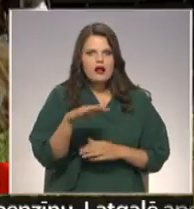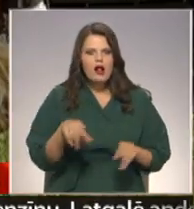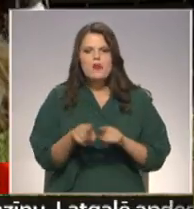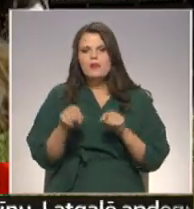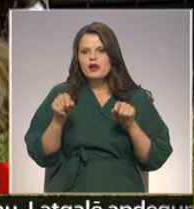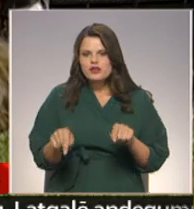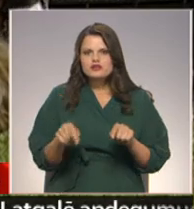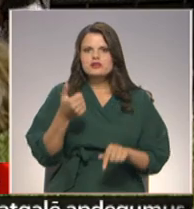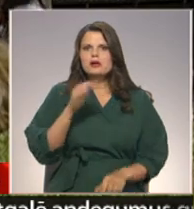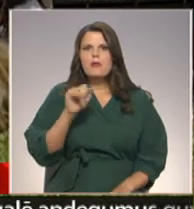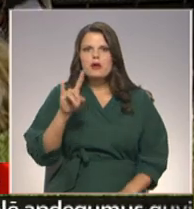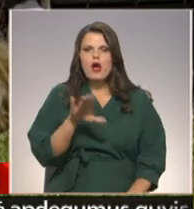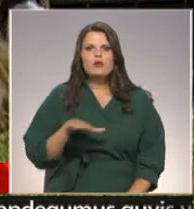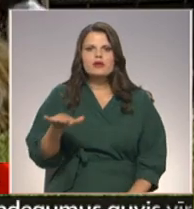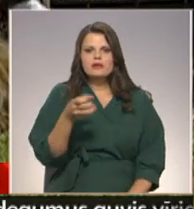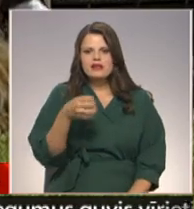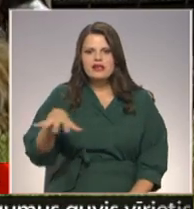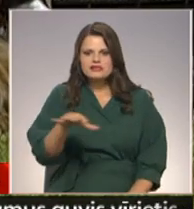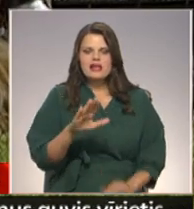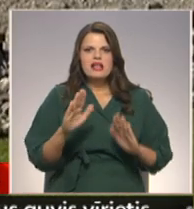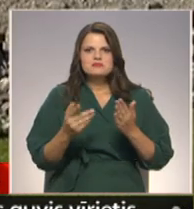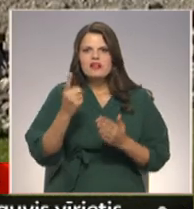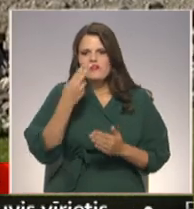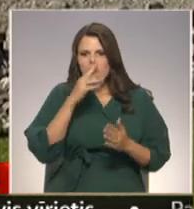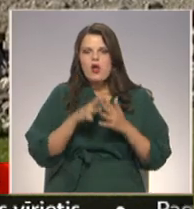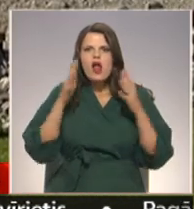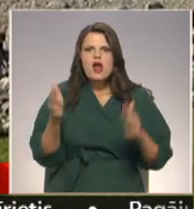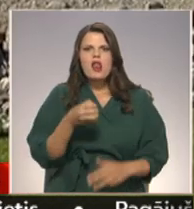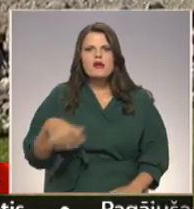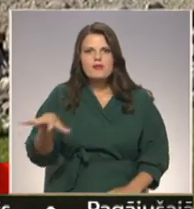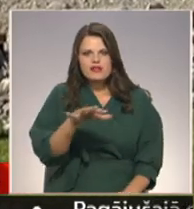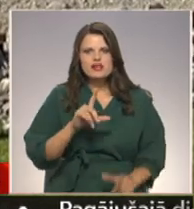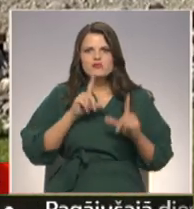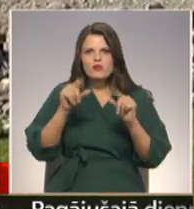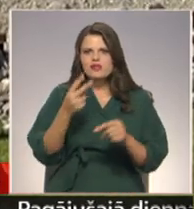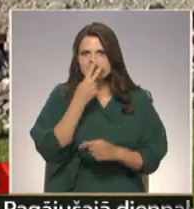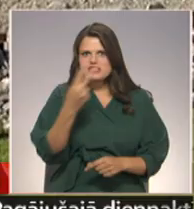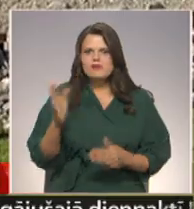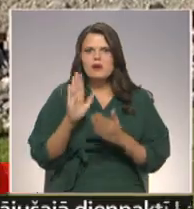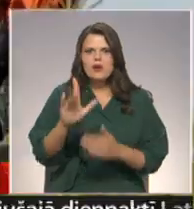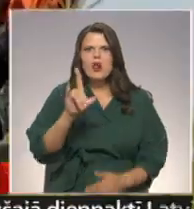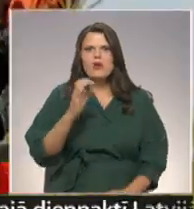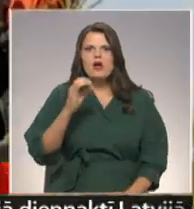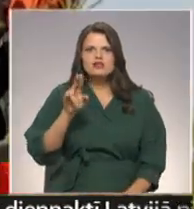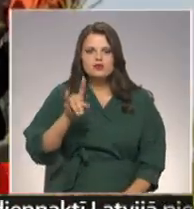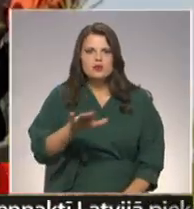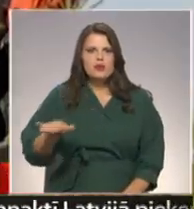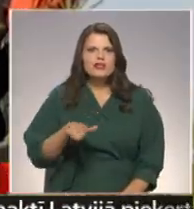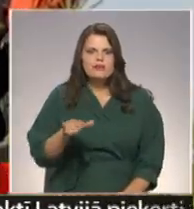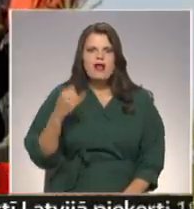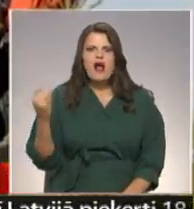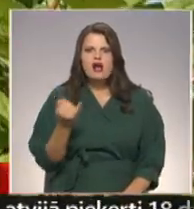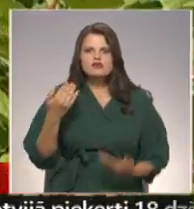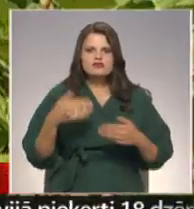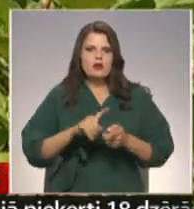arī šīs Gabarānu ģimenes dārzs. Savukārt viena no lielākajiem dārziem puķu draugi dodas apskatīt pie Lodziņu ģimenes, kuru aizraušanās